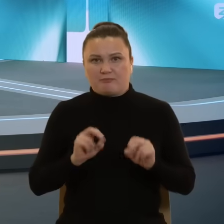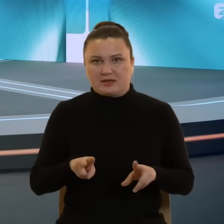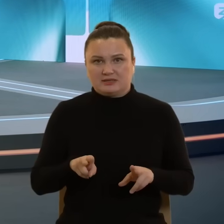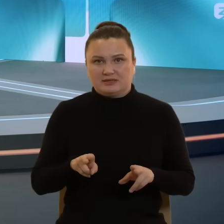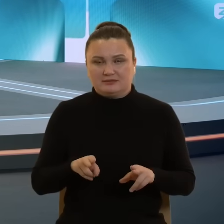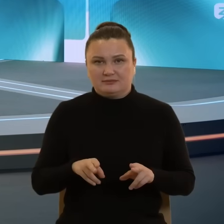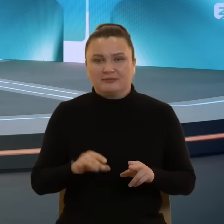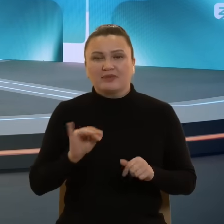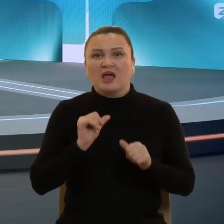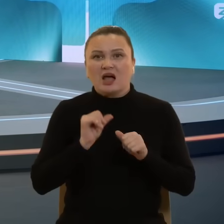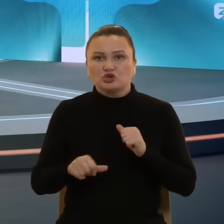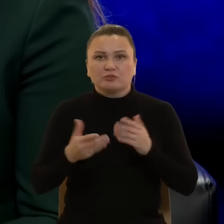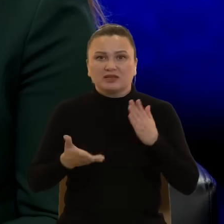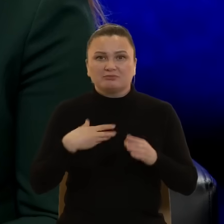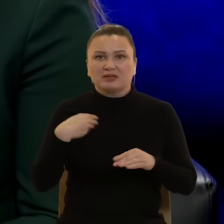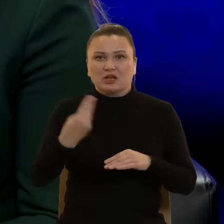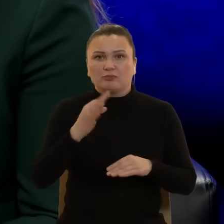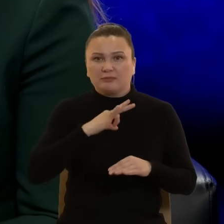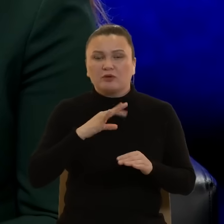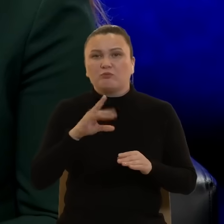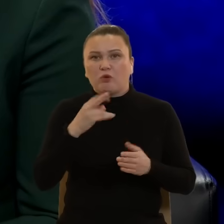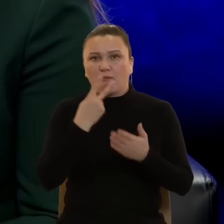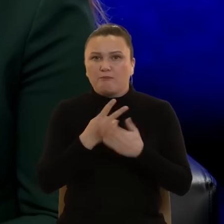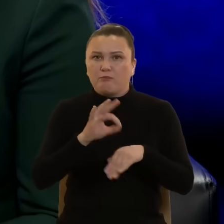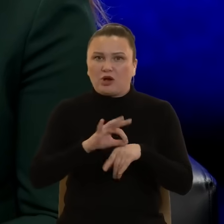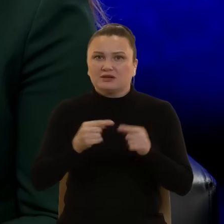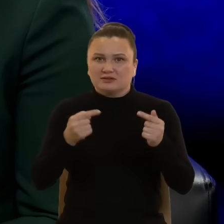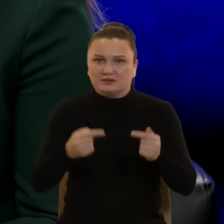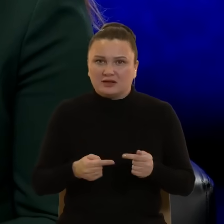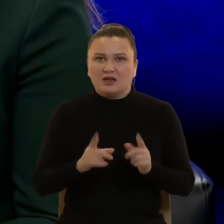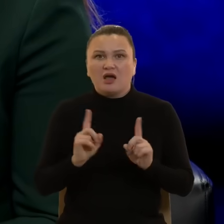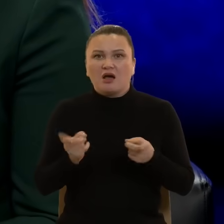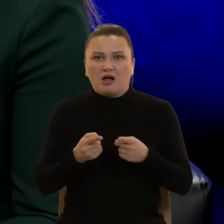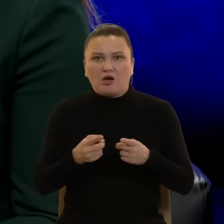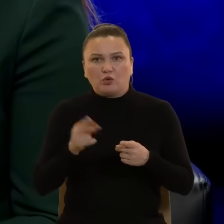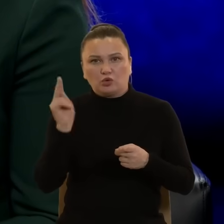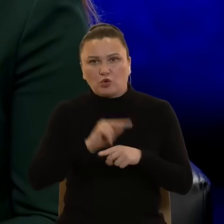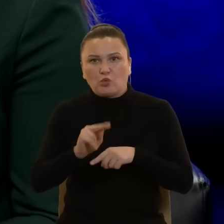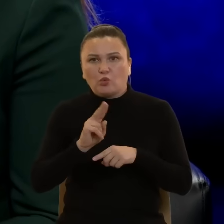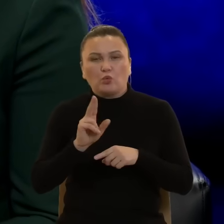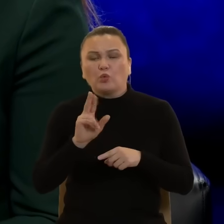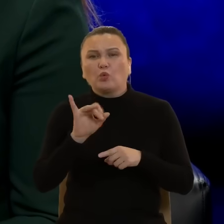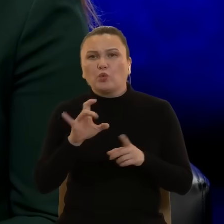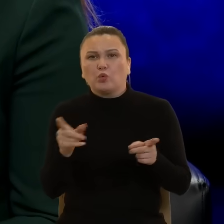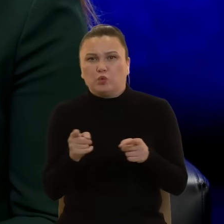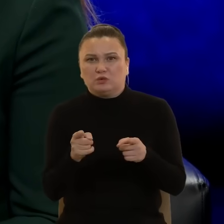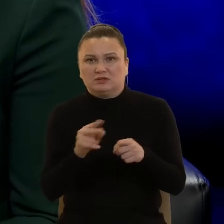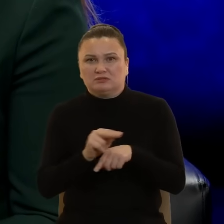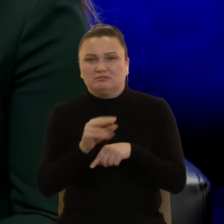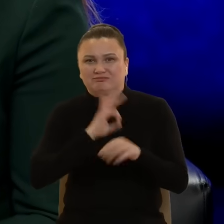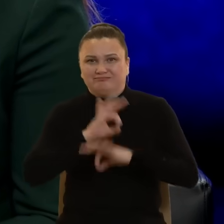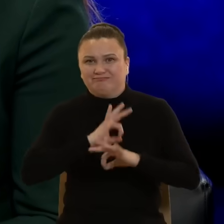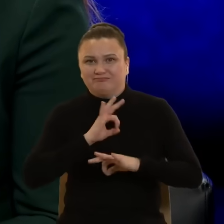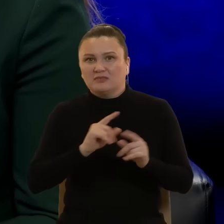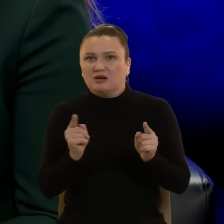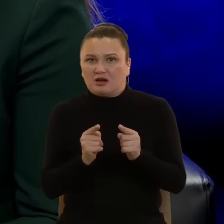И особенно если мы назначаем препараты по показанию, коротким курсом, если врач учел какие-то рекомендации по